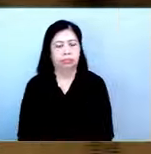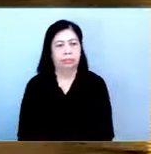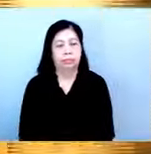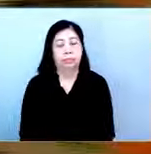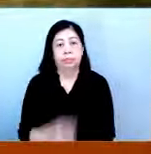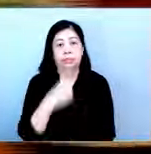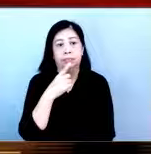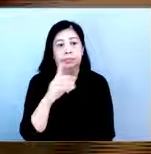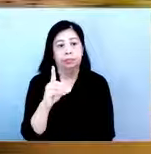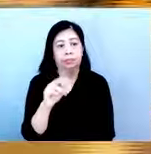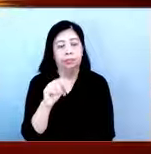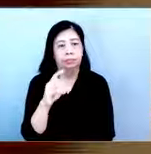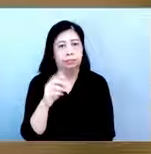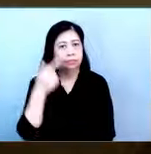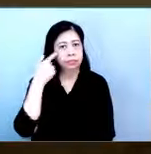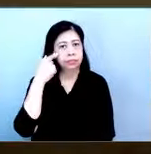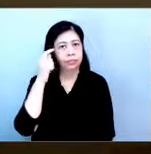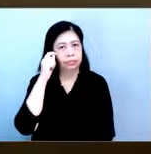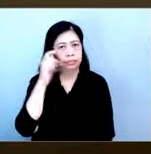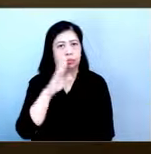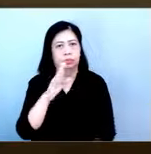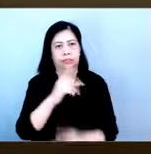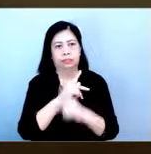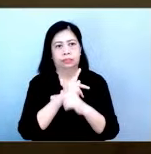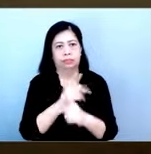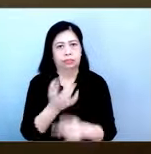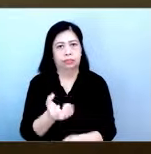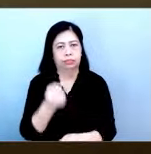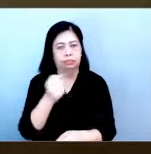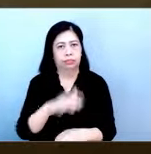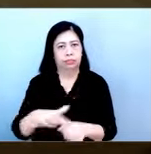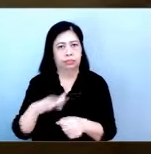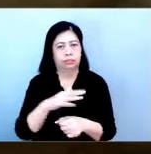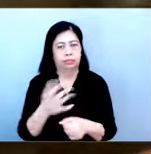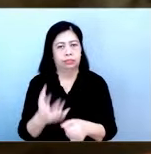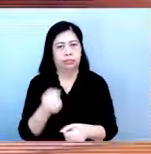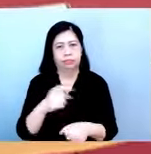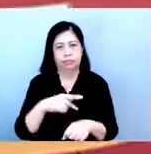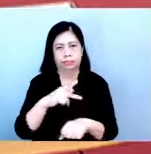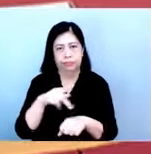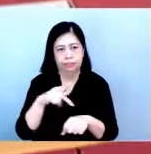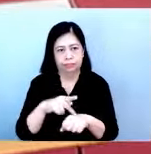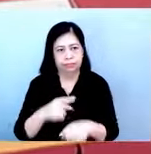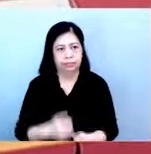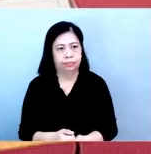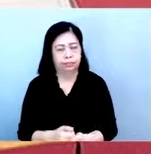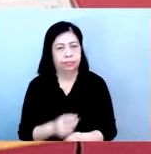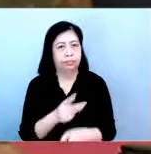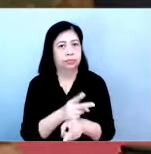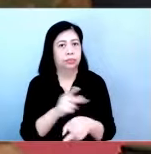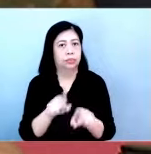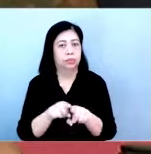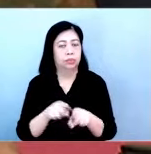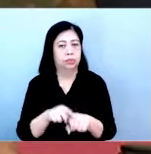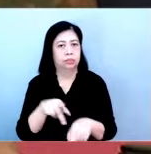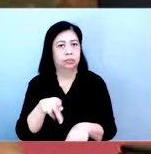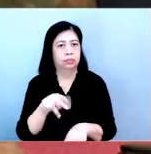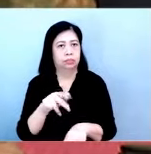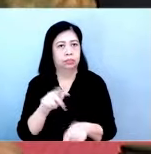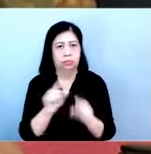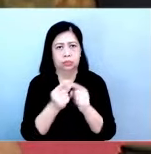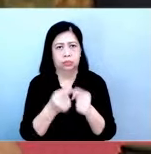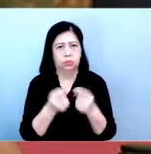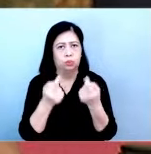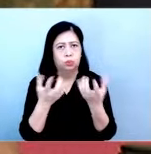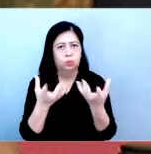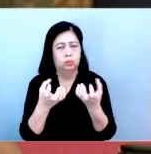Defense Secretary Gibo Teodoro na poprotektahan ang soberanya at integridad ng teritoryo ng Pilipinas. Binabantayan na rin ng PNP ang mga grupong nananawagang ihiwalay